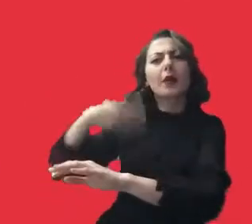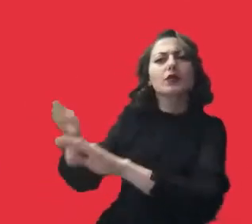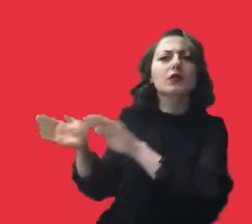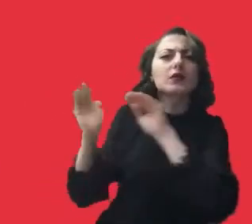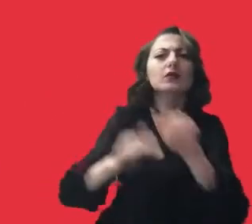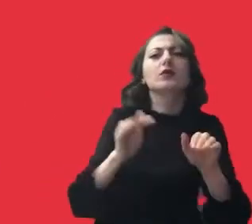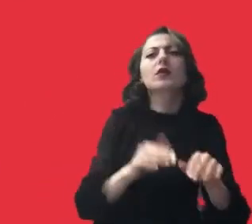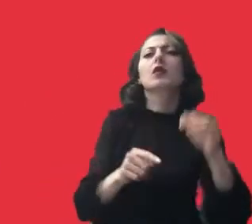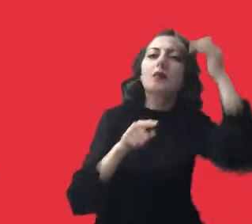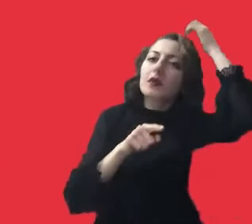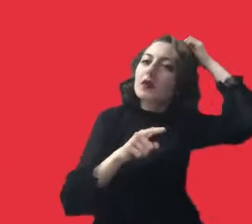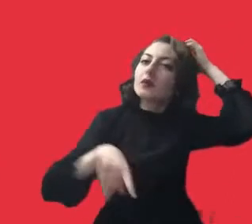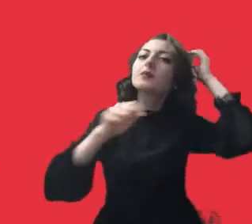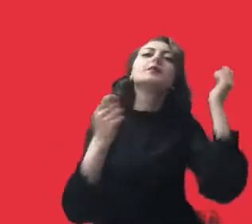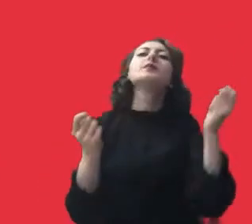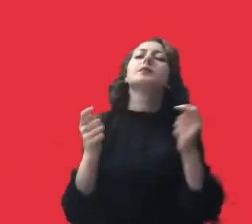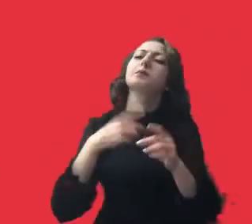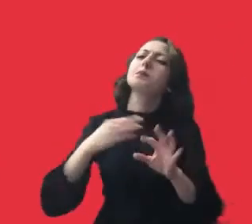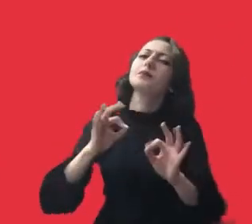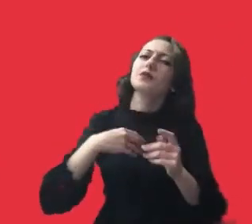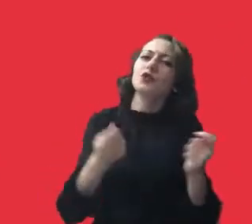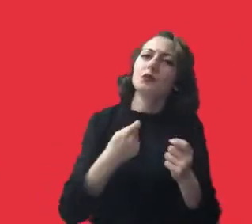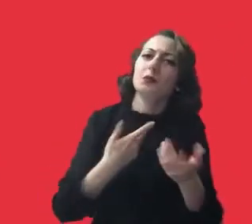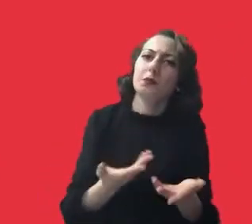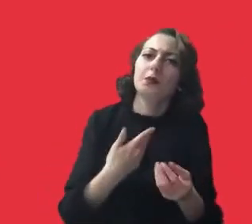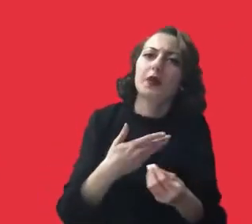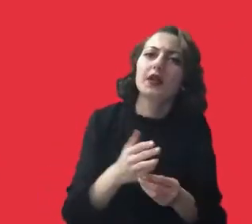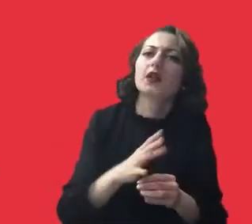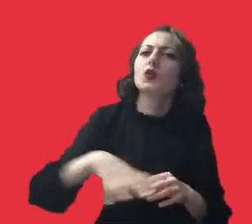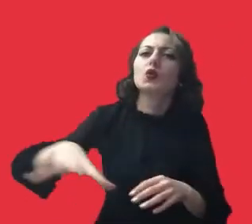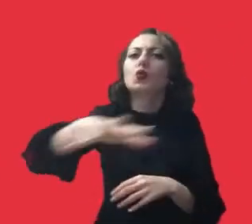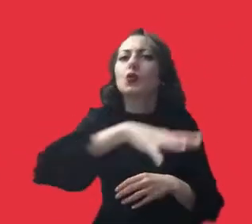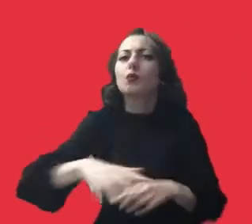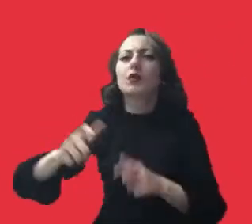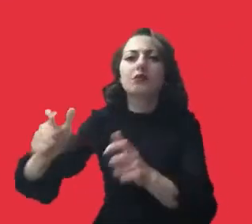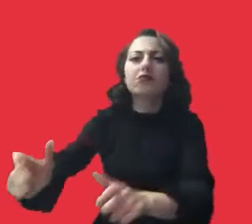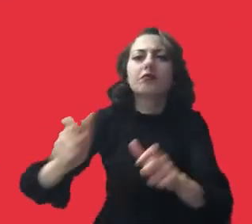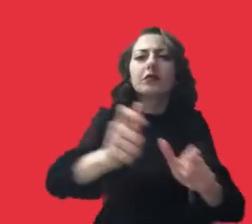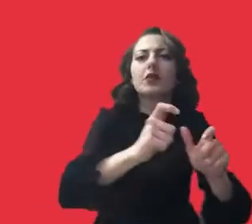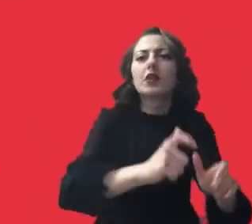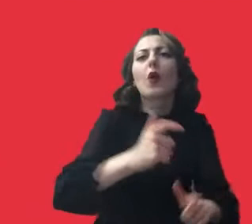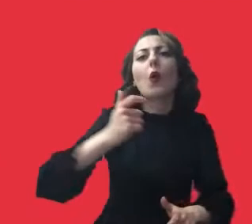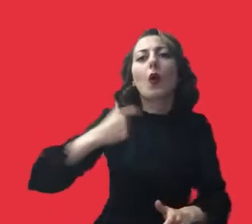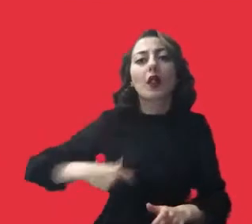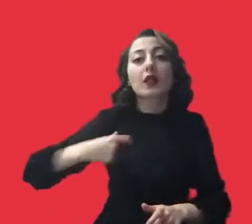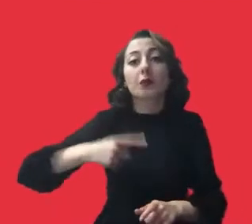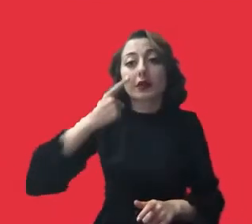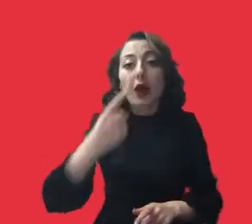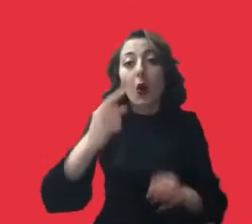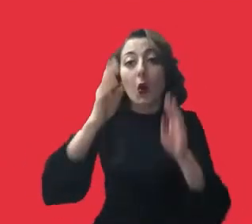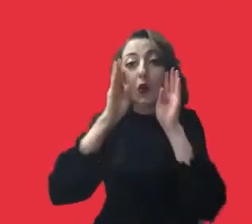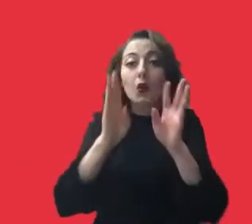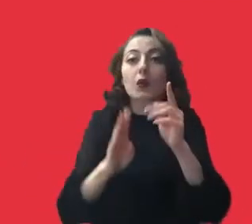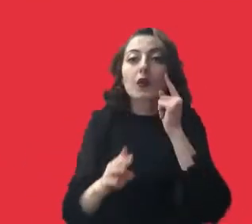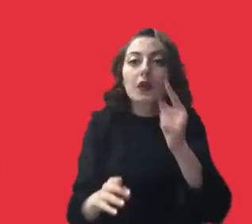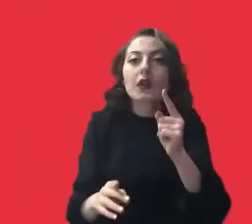bir küme refugees and host çalışmasının bir communities. parçasıyım. I Bu am a part of this kümelerde cluster work, and in these özel olarak clusters, odaklandığı alanlar we kapasite especially